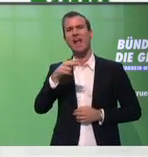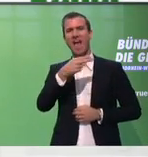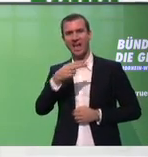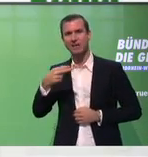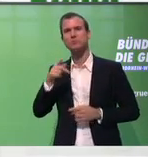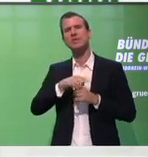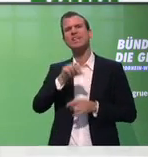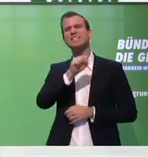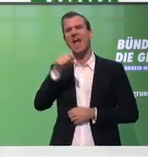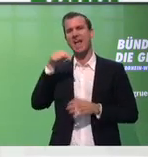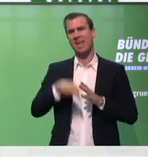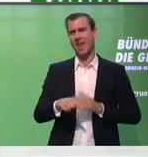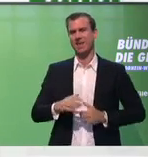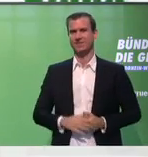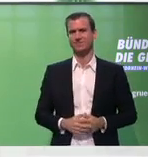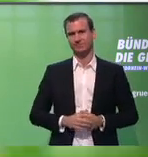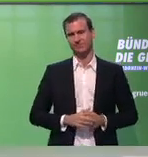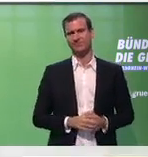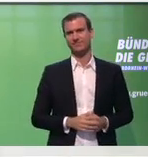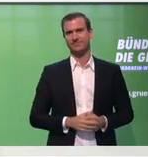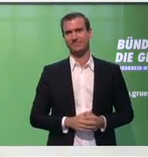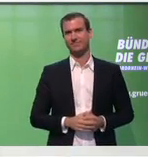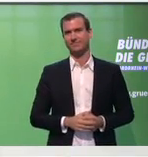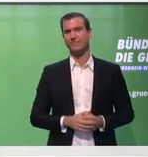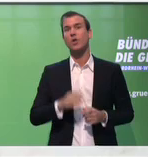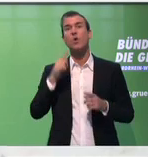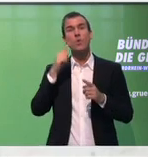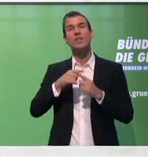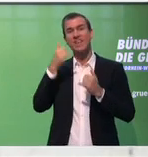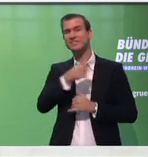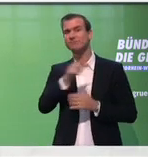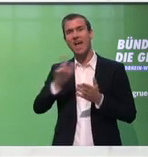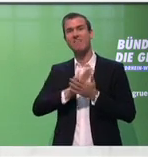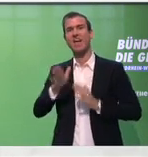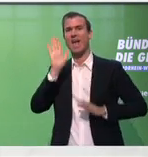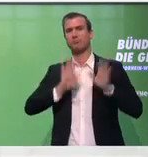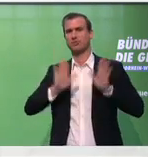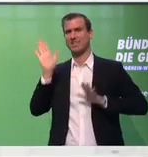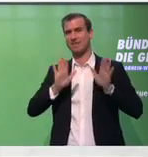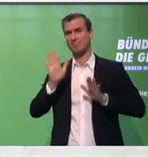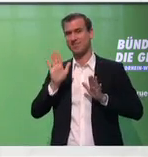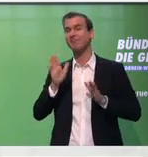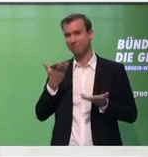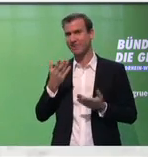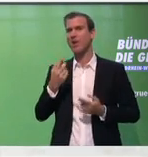Star Keller. Und stimme jetzt ab auf